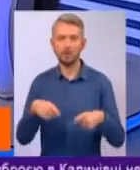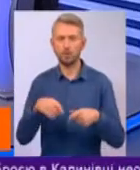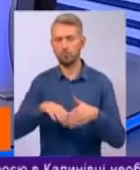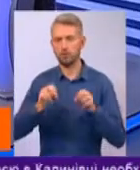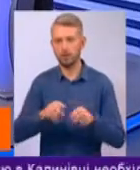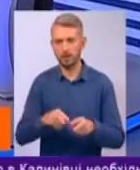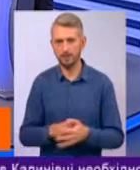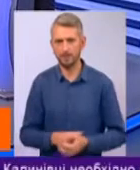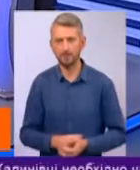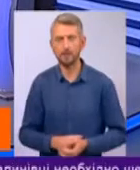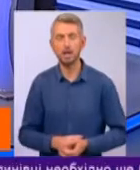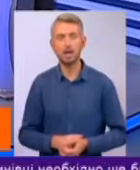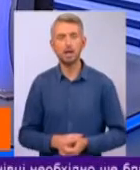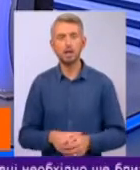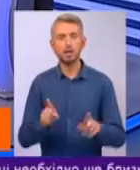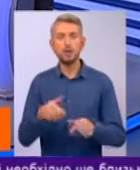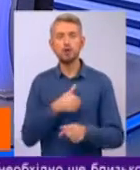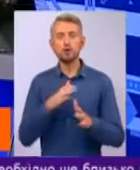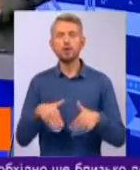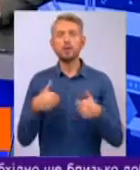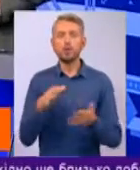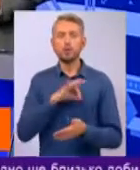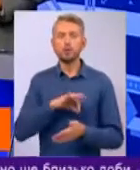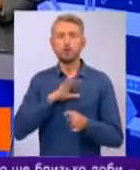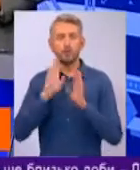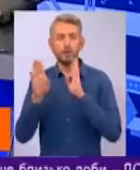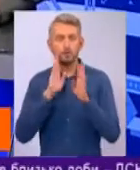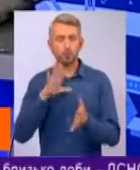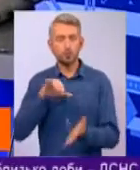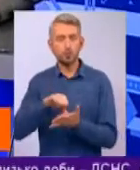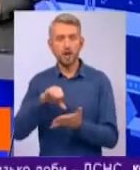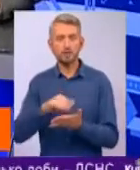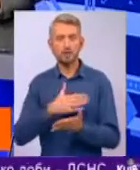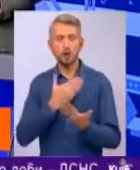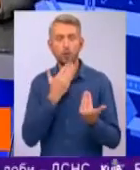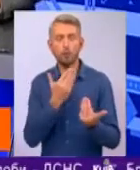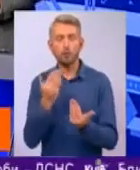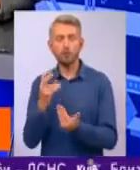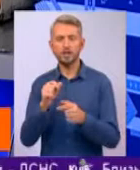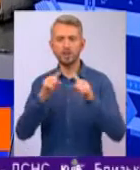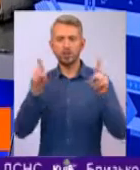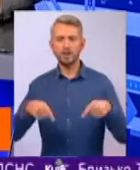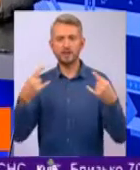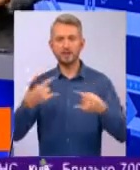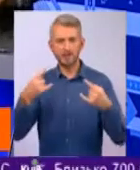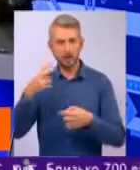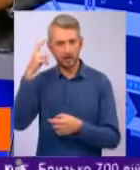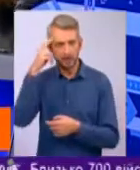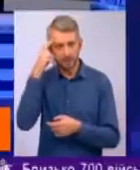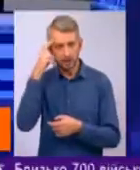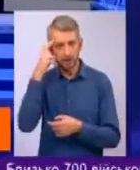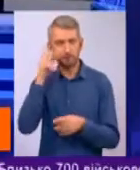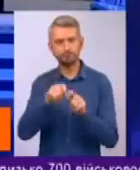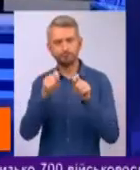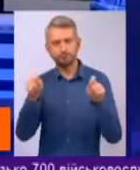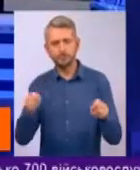Добрий вечір. Також я хочу запропонувати користувачам Facebook стати учасниками нашого опитування на сторінці телеканал «Київ». Заходьте